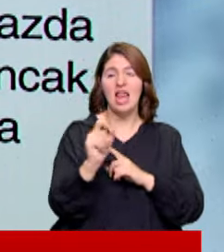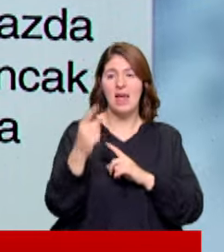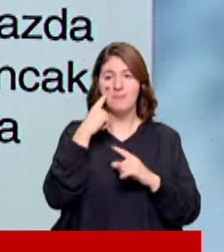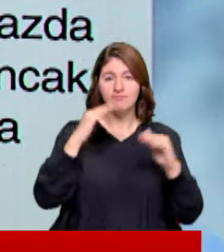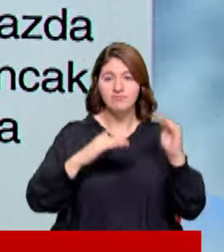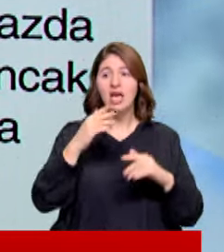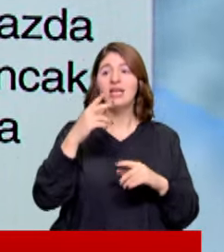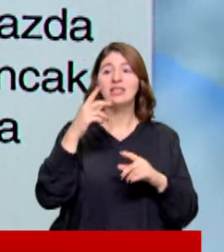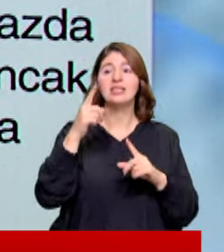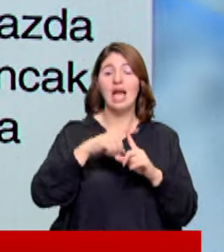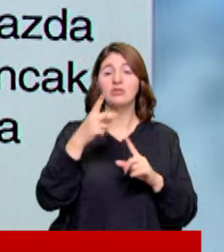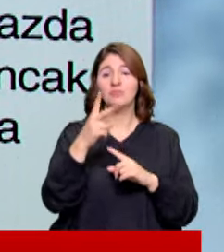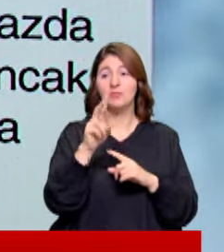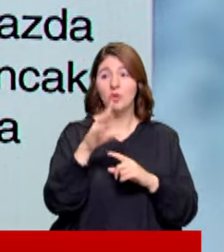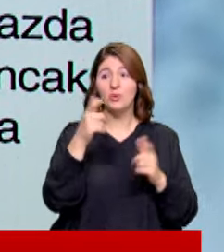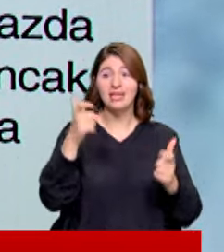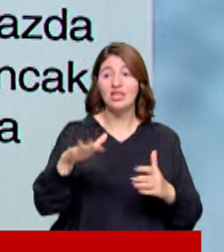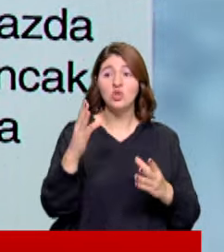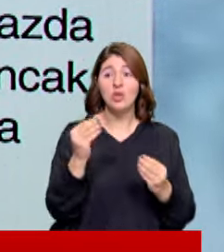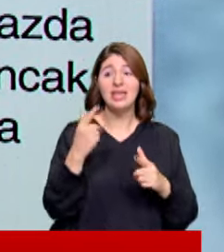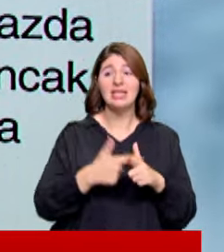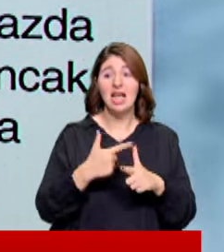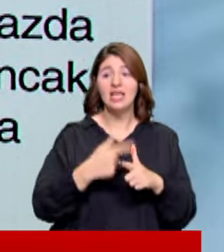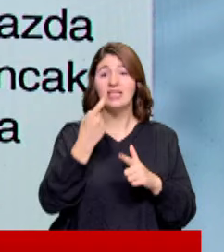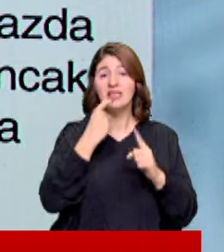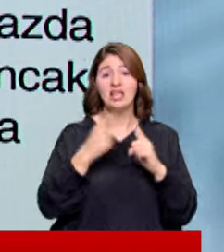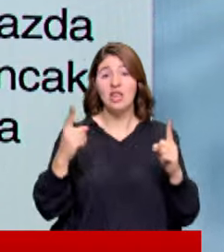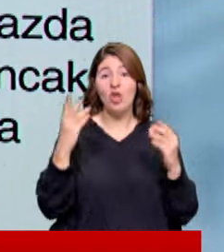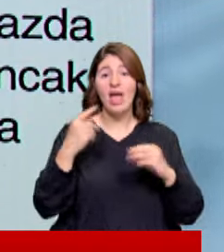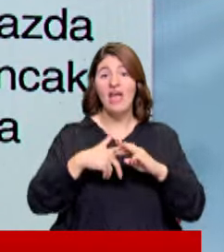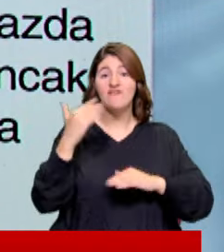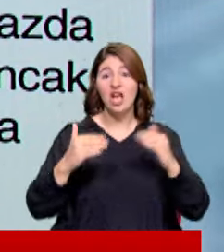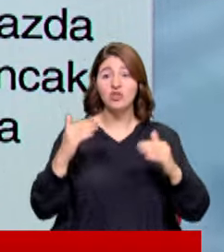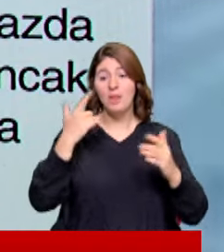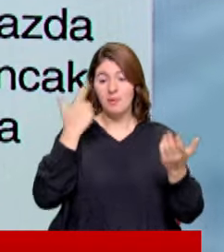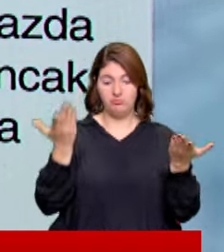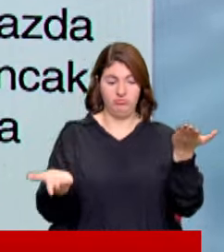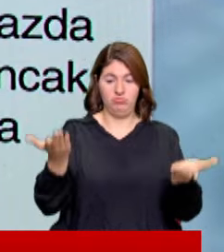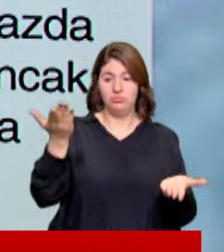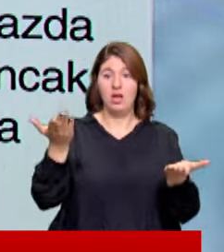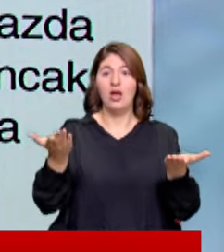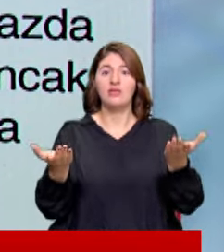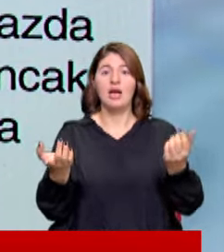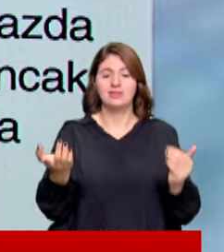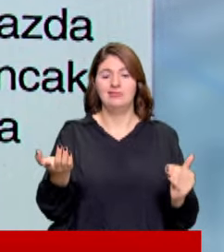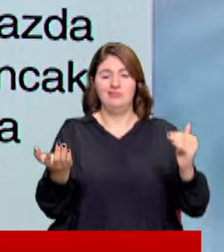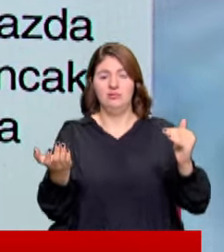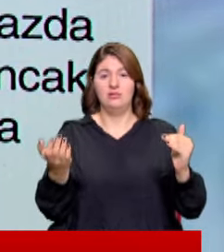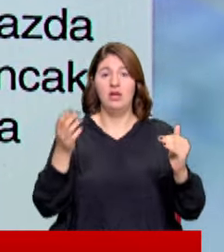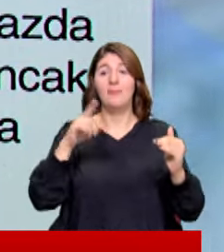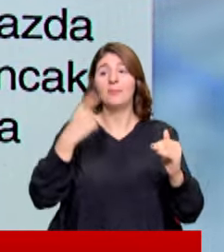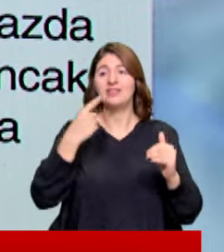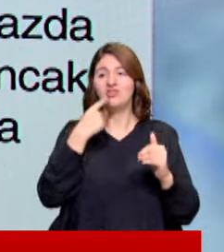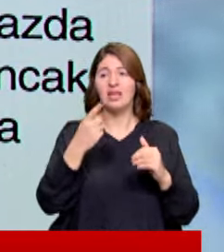göre Temmuz 2024'te bu kentlerin çoğunda kiralar yıllık olarak enflasyona kıyasla daha az arttı. Bir başka